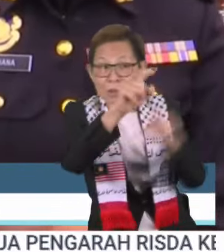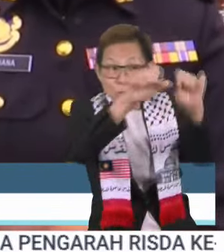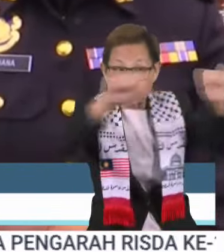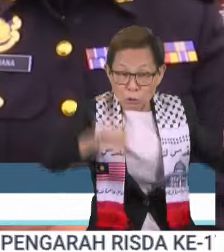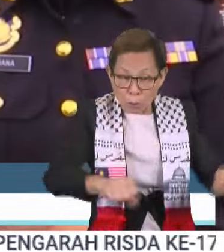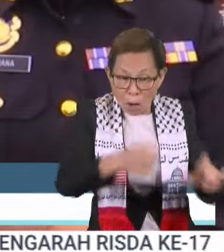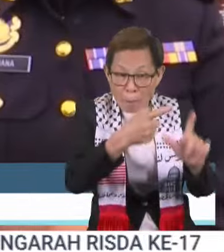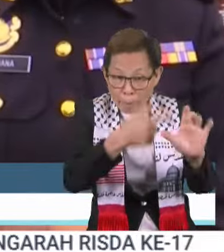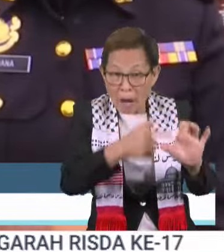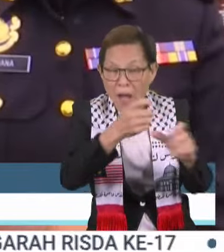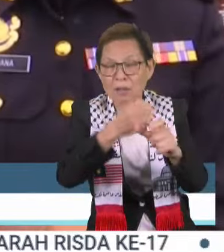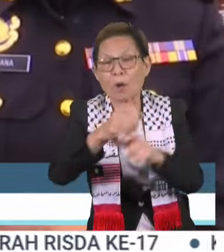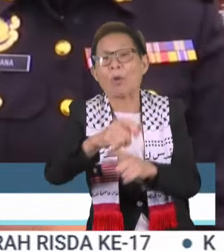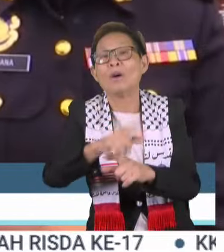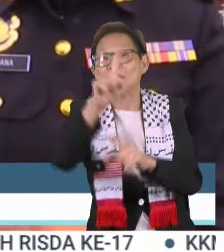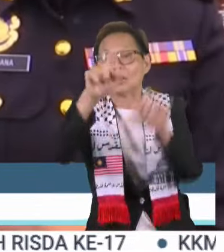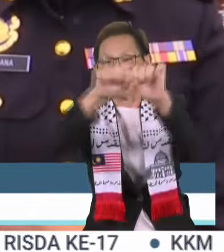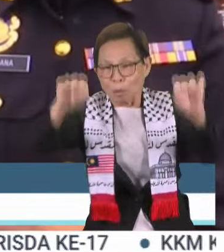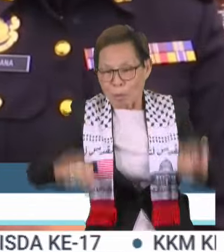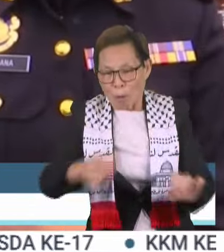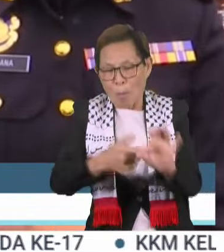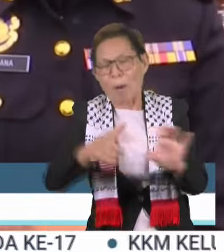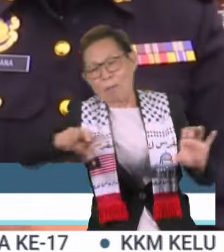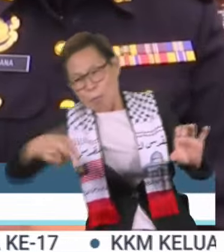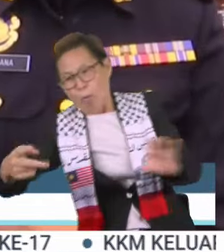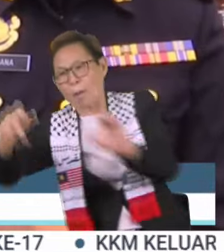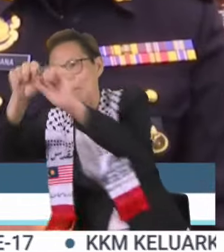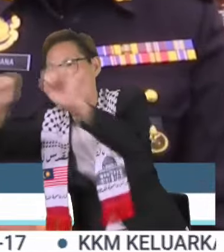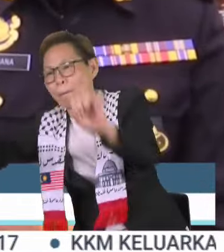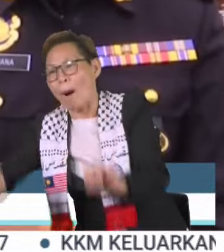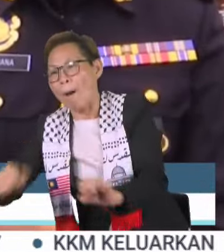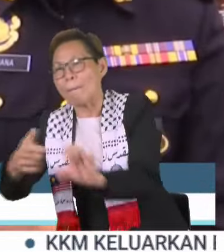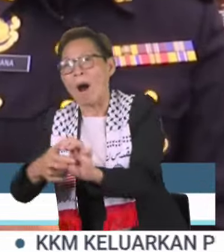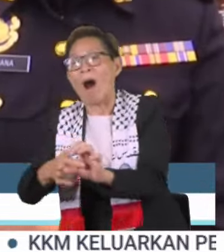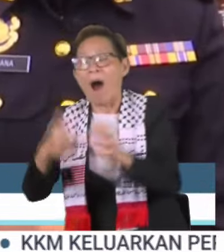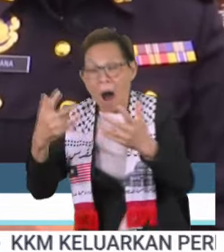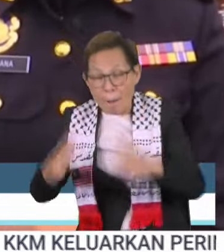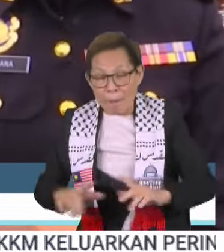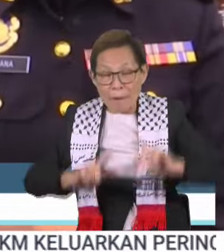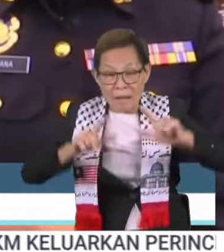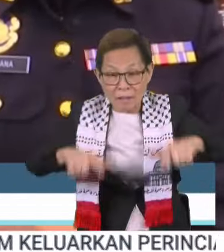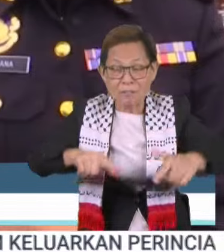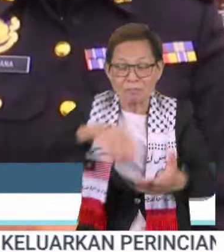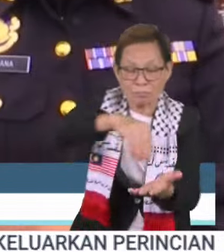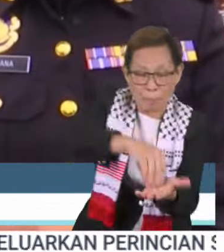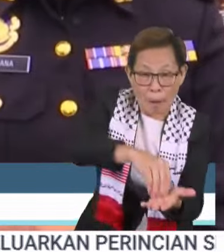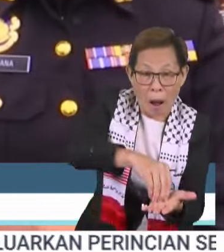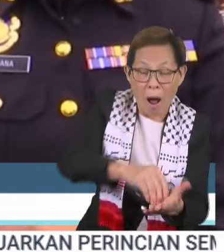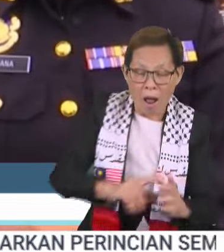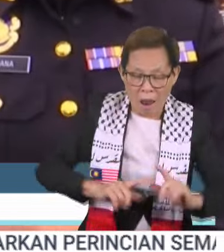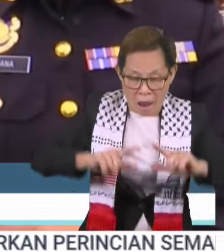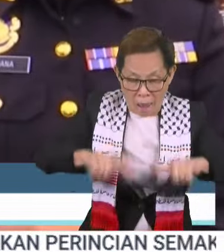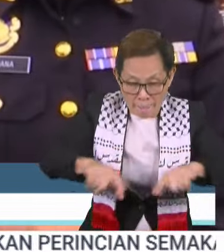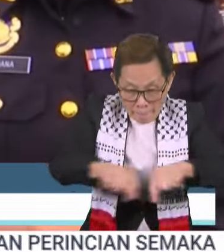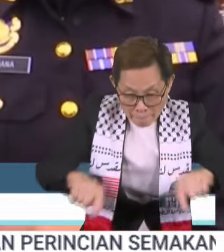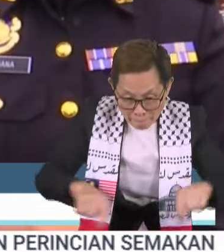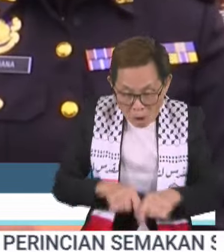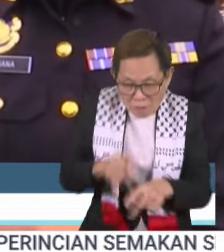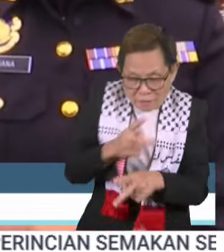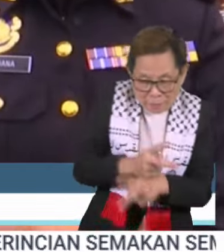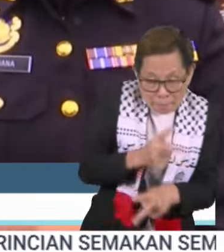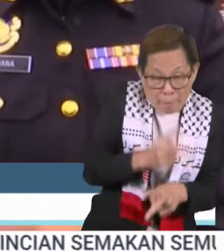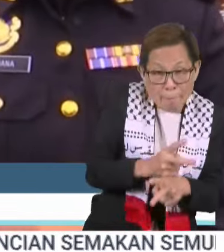satu stesen minyak ke satu stesen minyak yang lain sebelum ditempatkan di sebuah lokasi ataupun di store